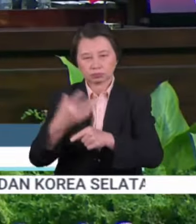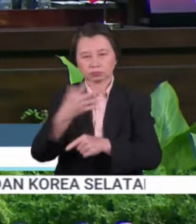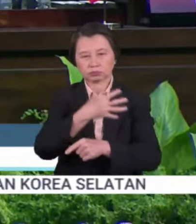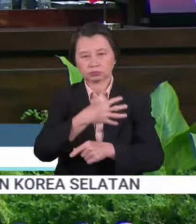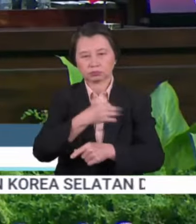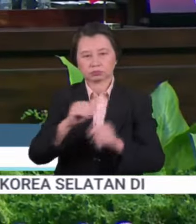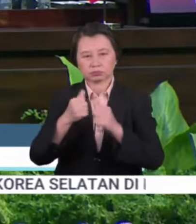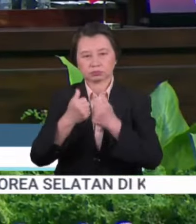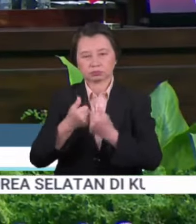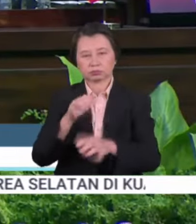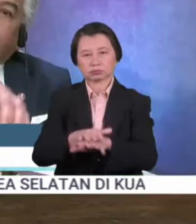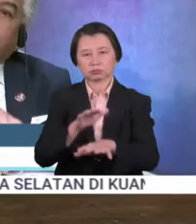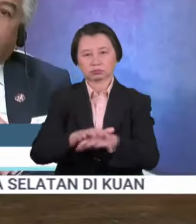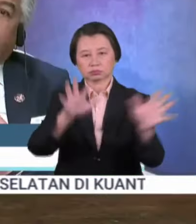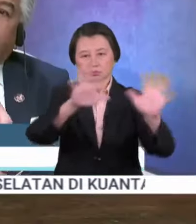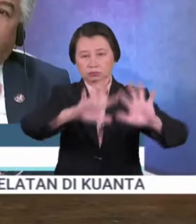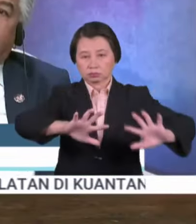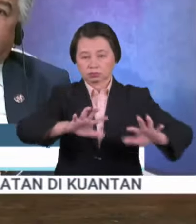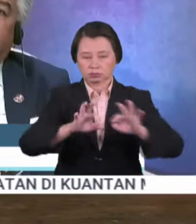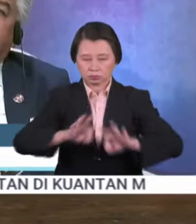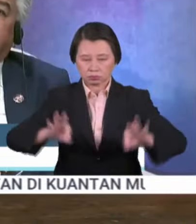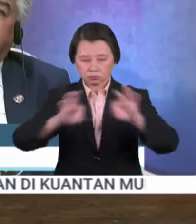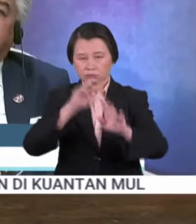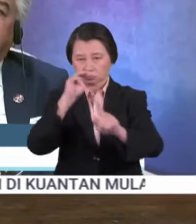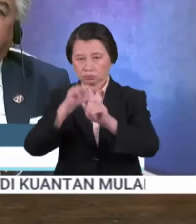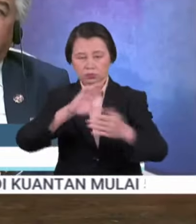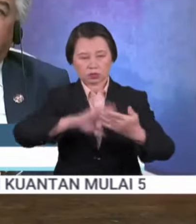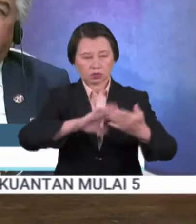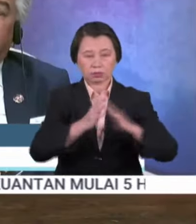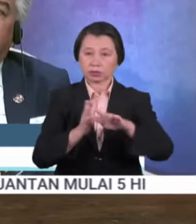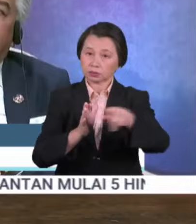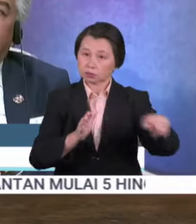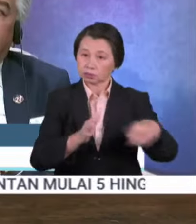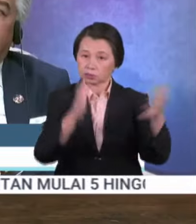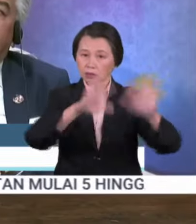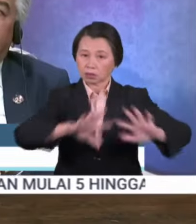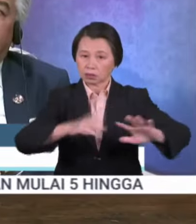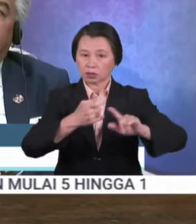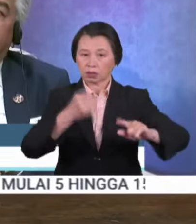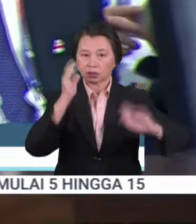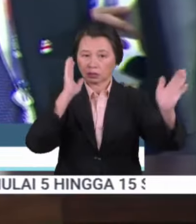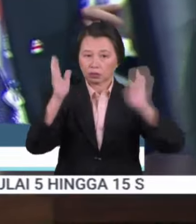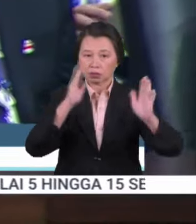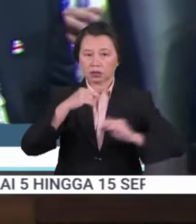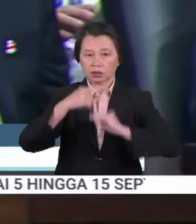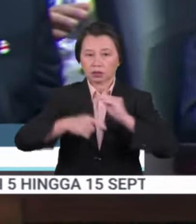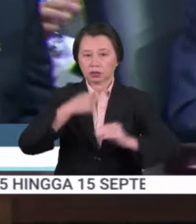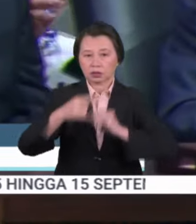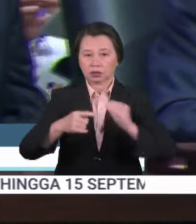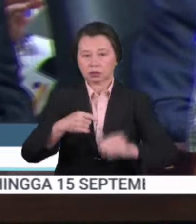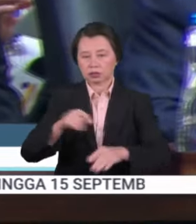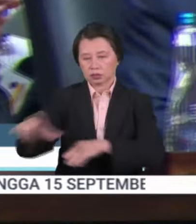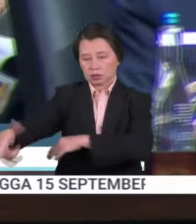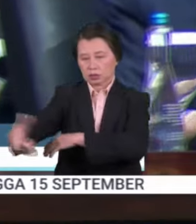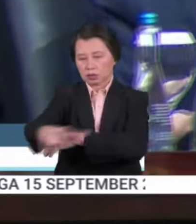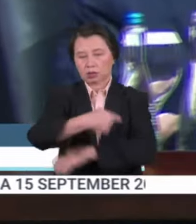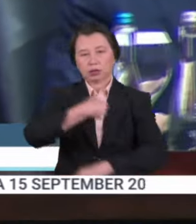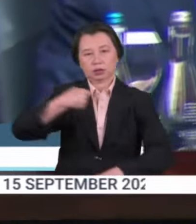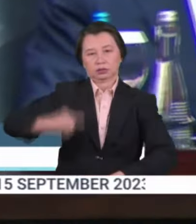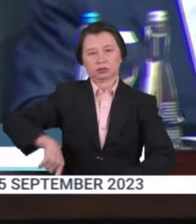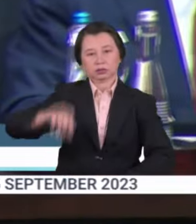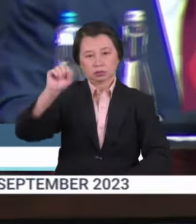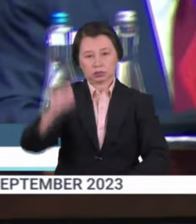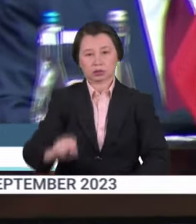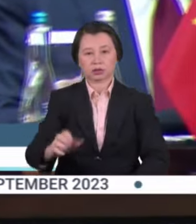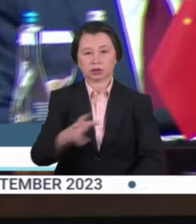kepusatan ASEAN menggariskan kepentingan visi komuniti ASEAN pendirian Malaysia berhubung isu Laut Cina Selatan serta konflik di